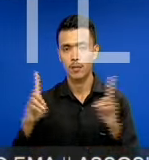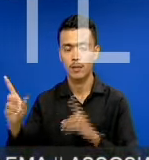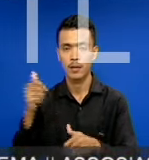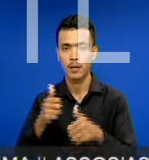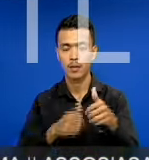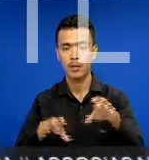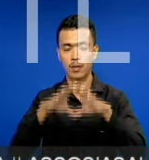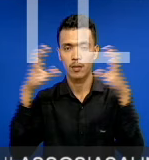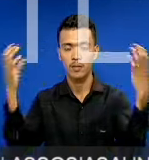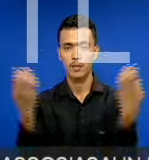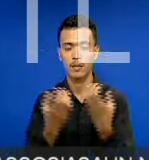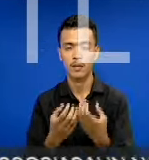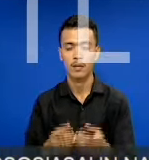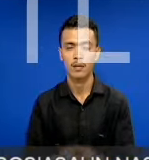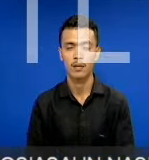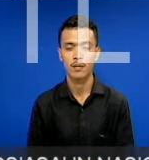komis P